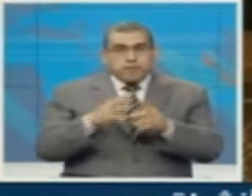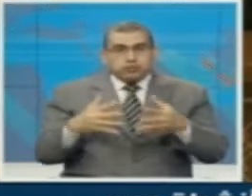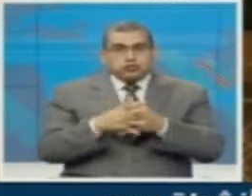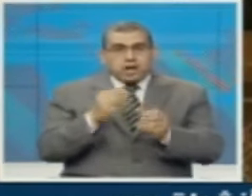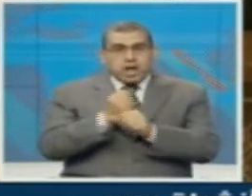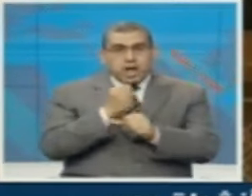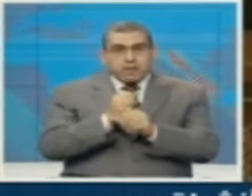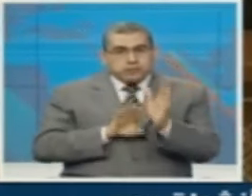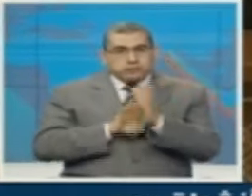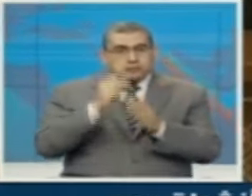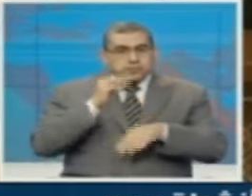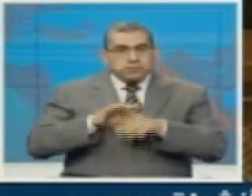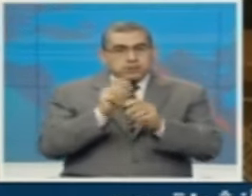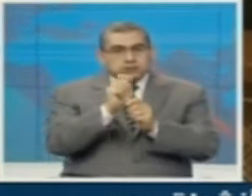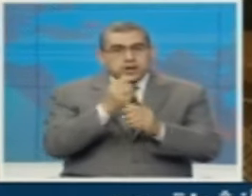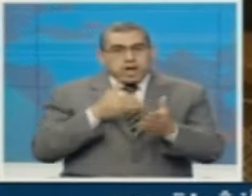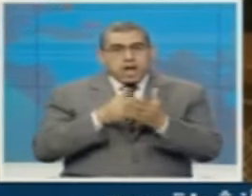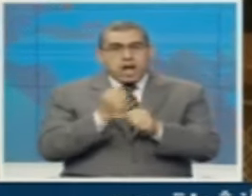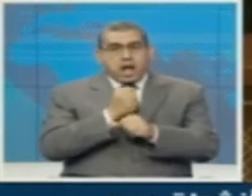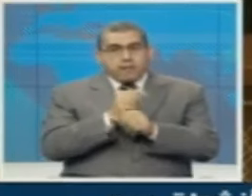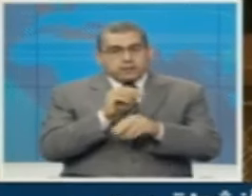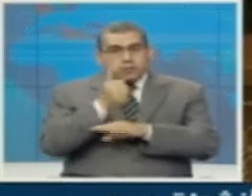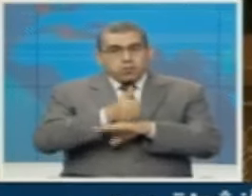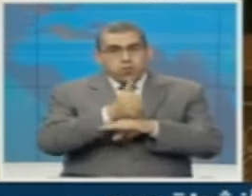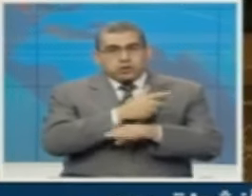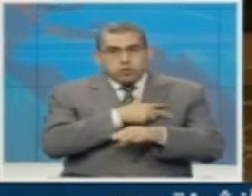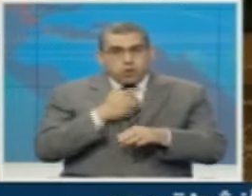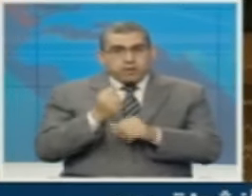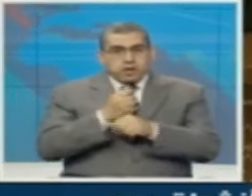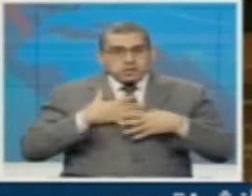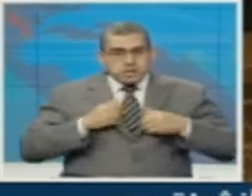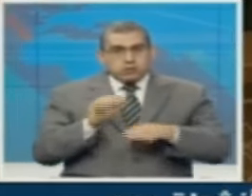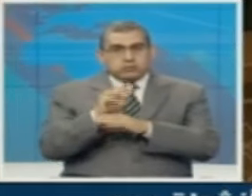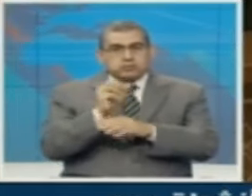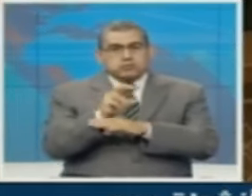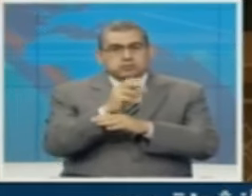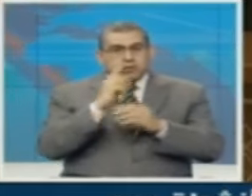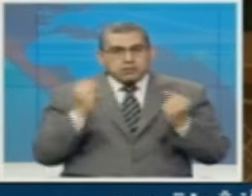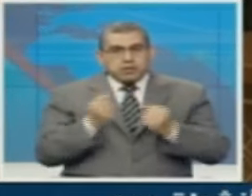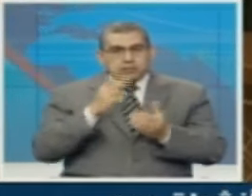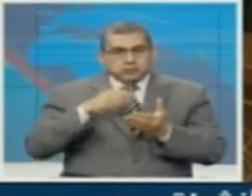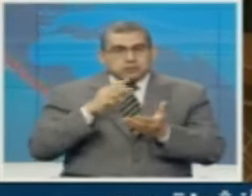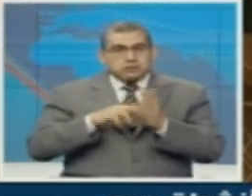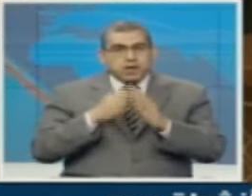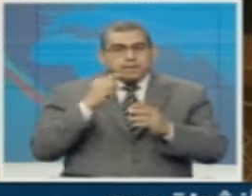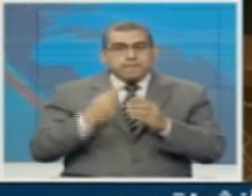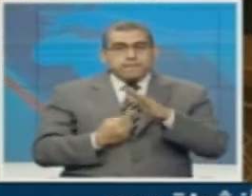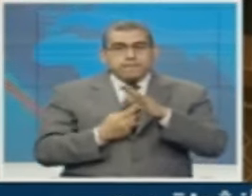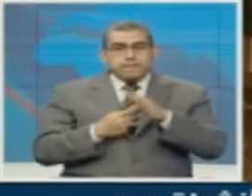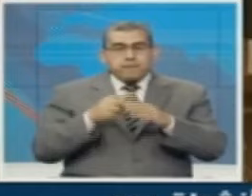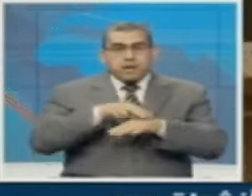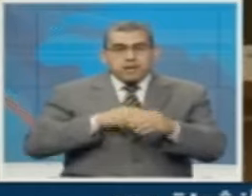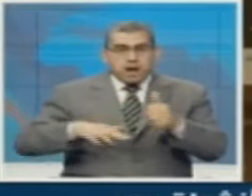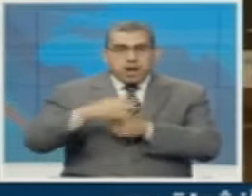لعملية التنمية البشرية للعاملين بالمؤسسات والقطاعات الصحية، وذلك من خلال قيام المعهد القومي